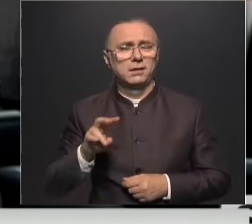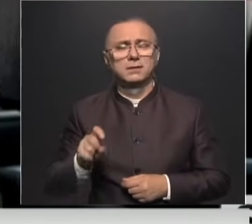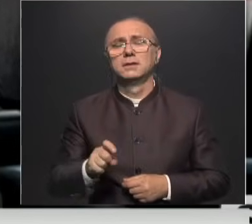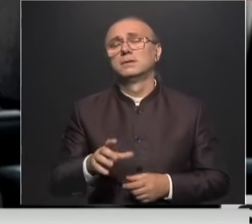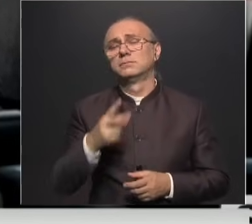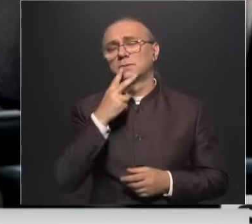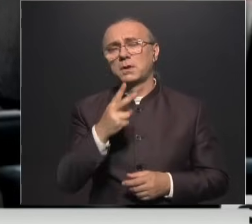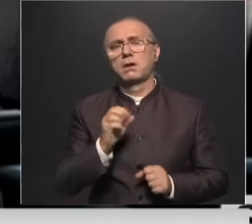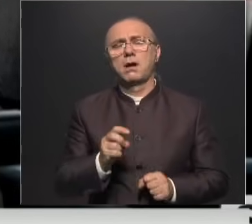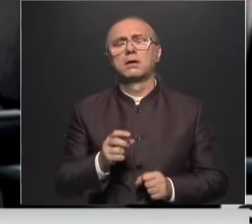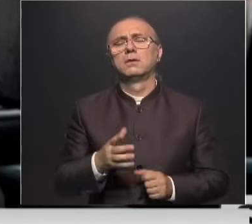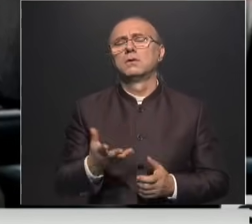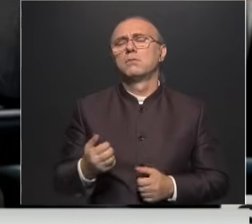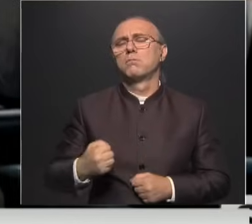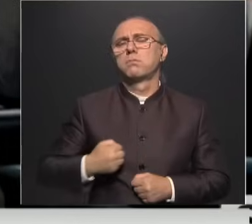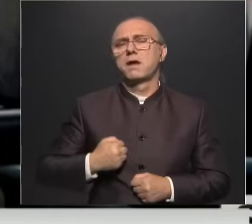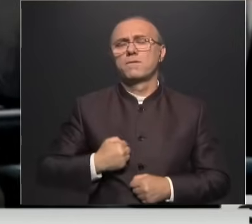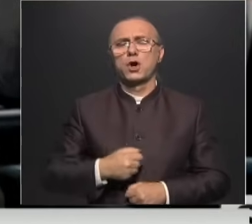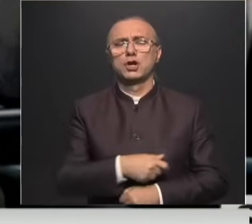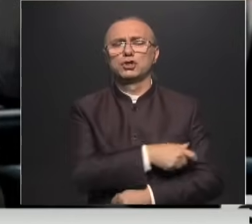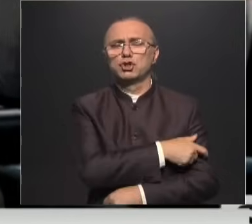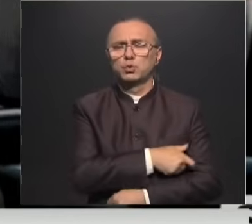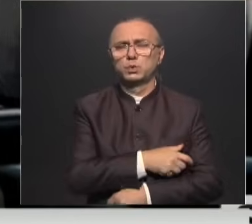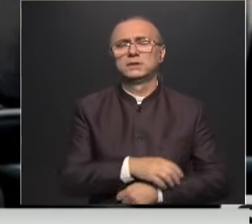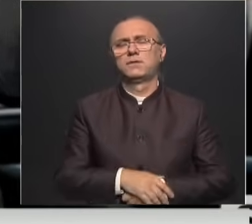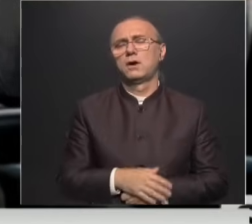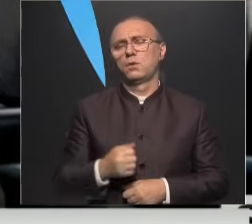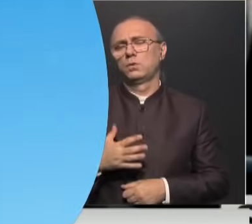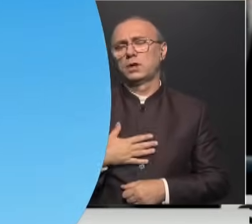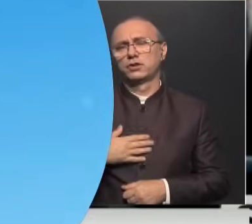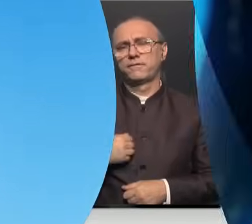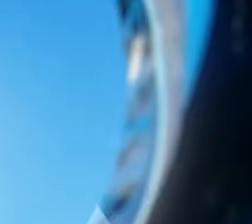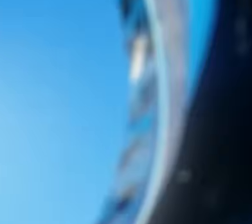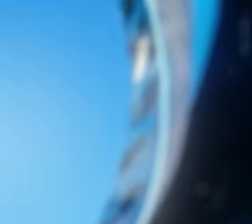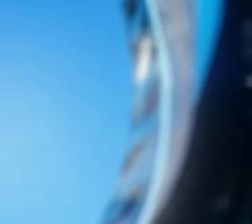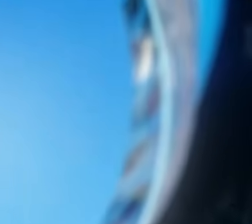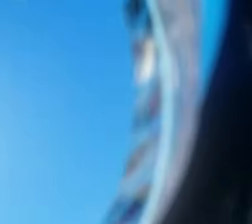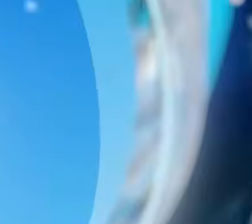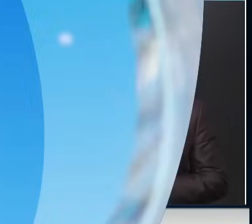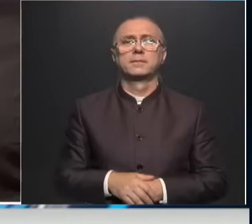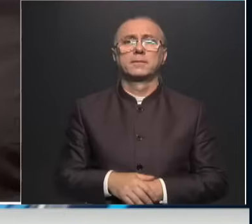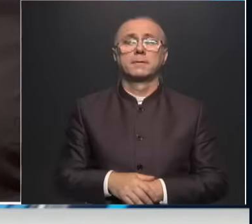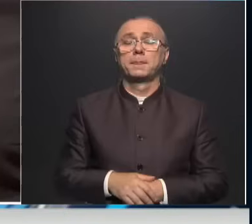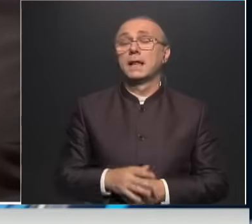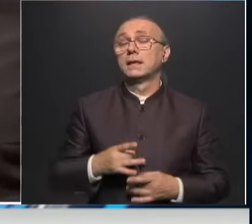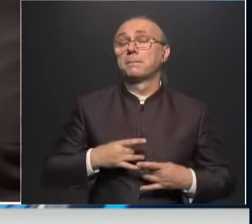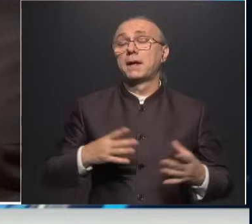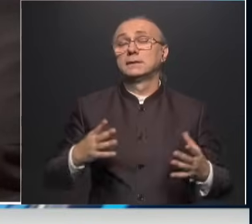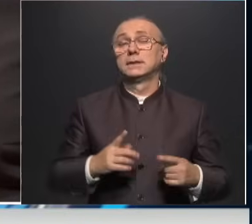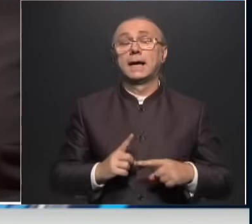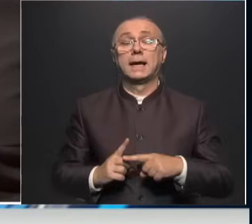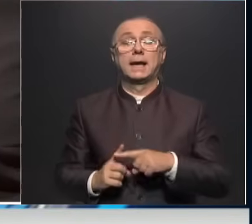дежурство наши защитники южных рубежей России. А в среду на праздник крестовоздвижения